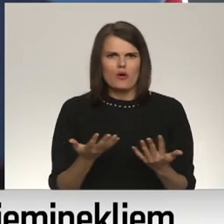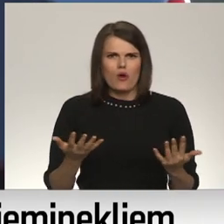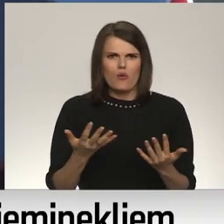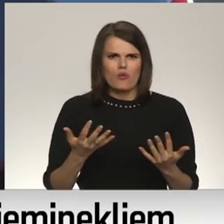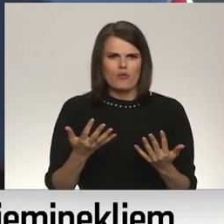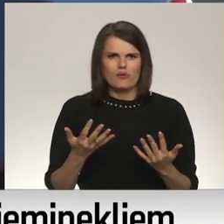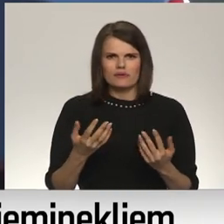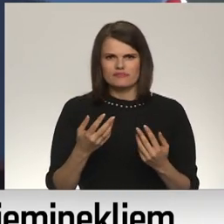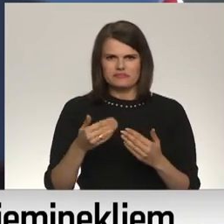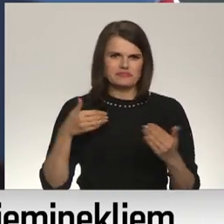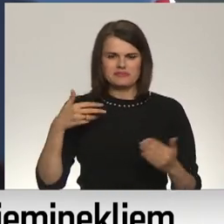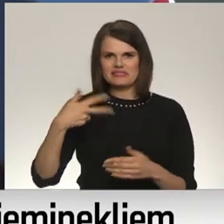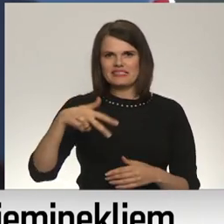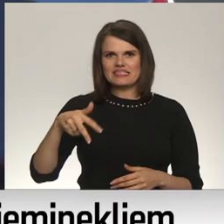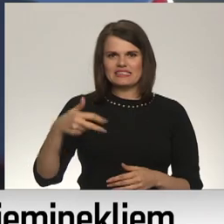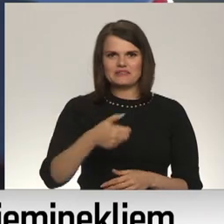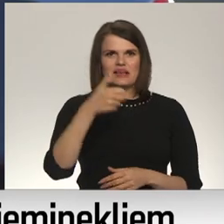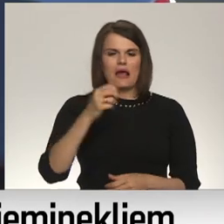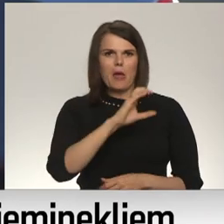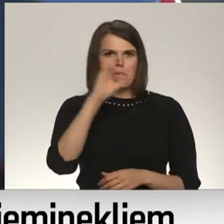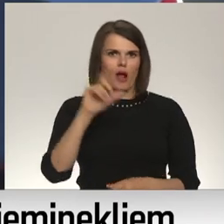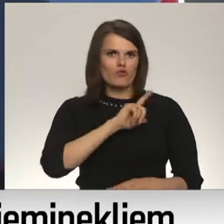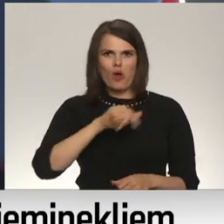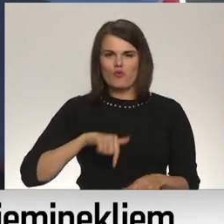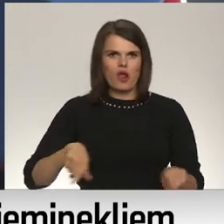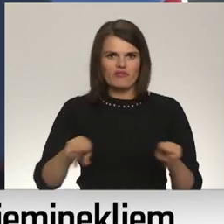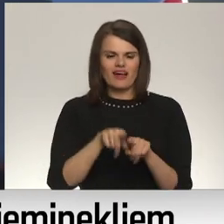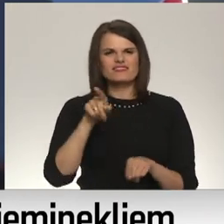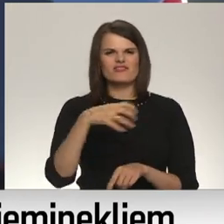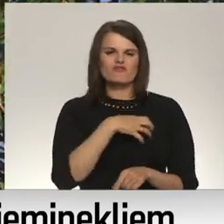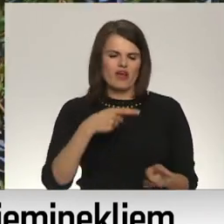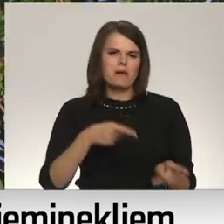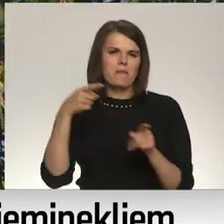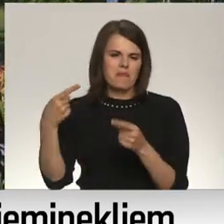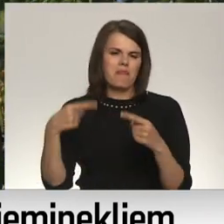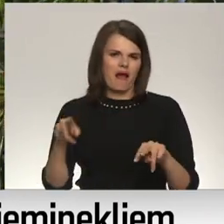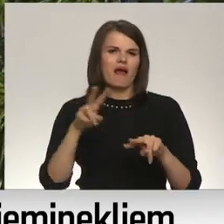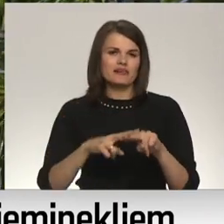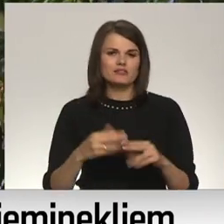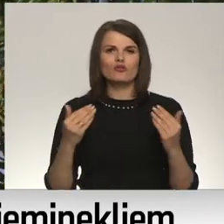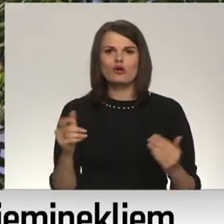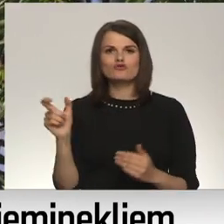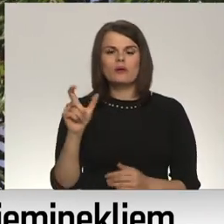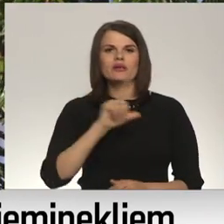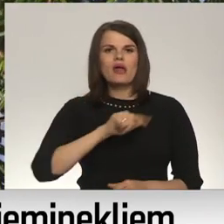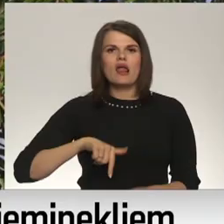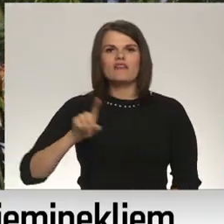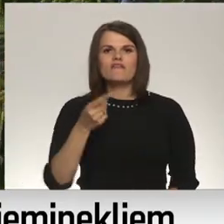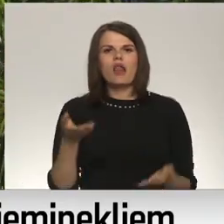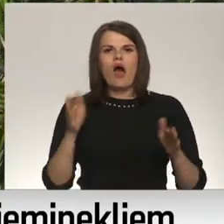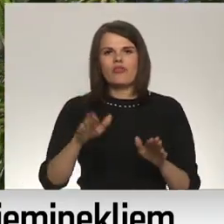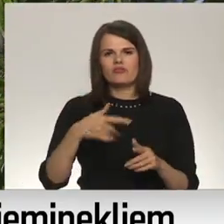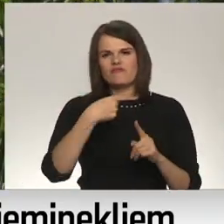pirms 30 gadiem padomju Latvijā. Viņi vajadzētu pārcelt. Šobrīd Latvijā vēl atlikuši vairāki